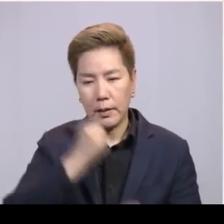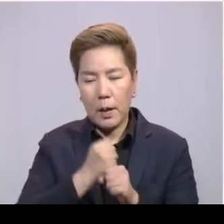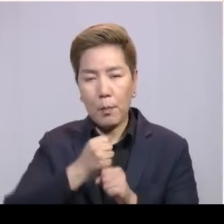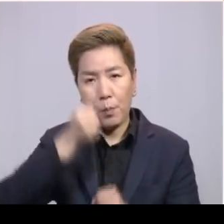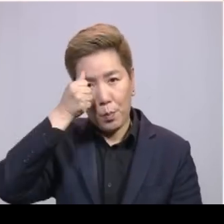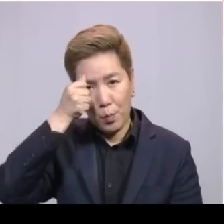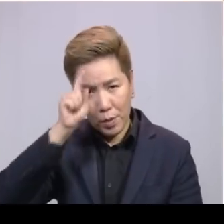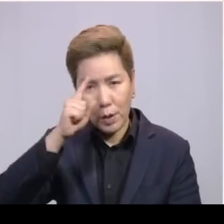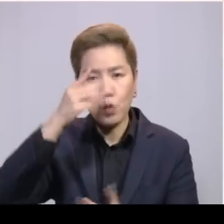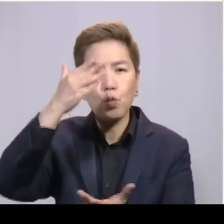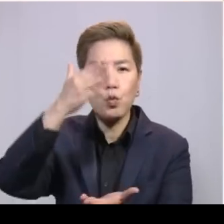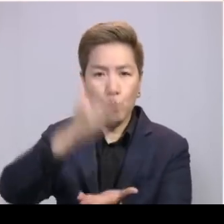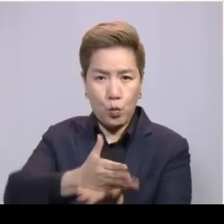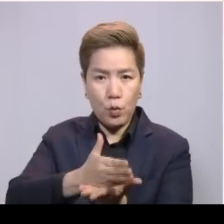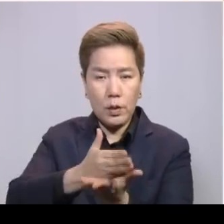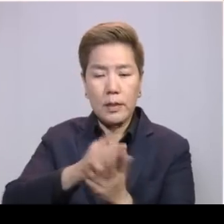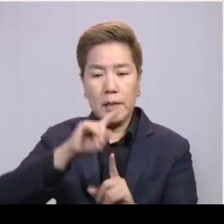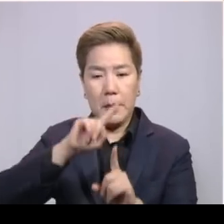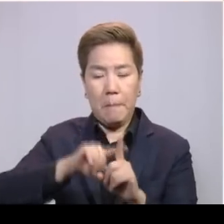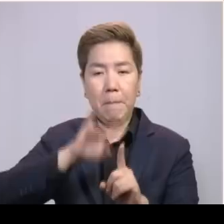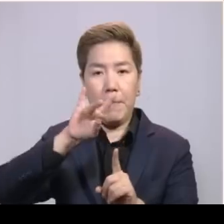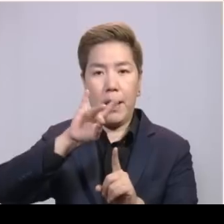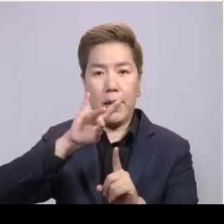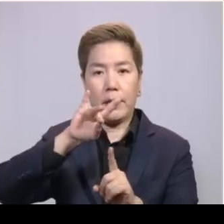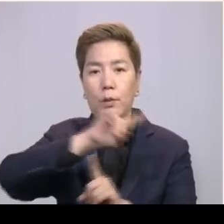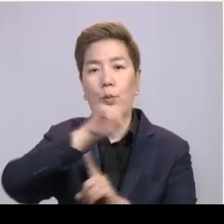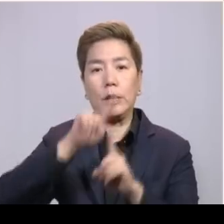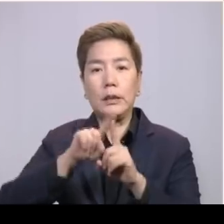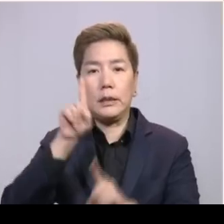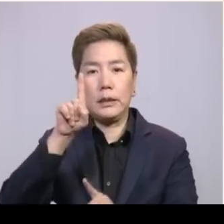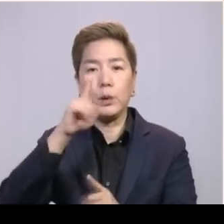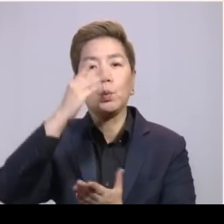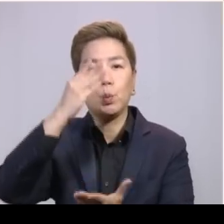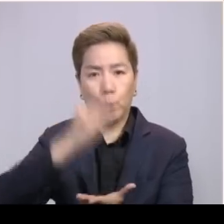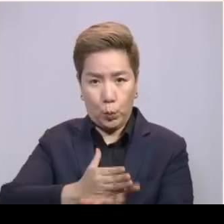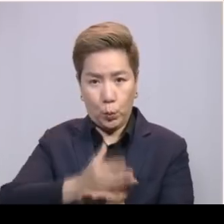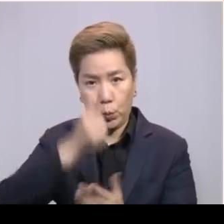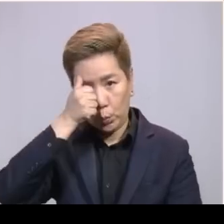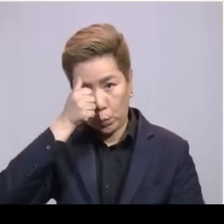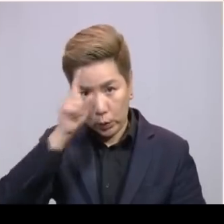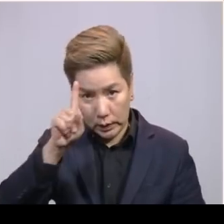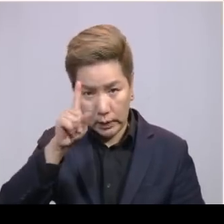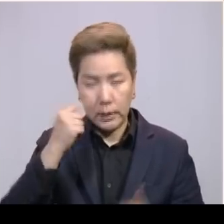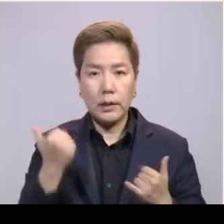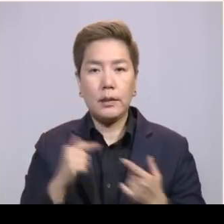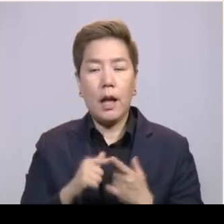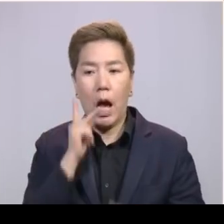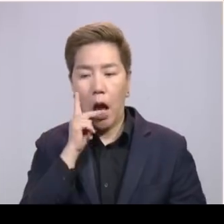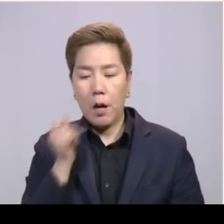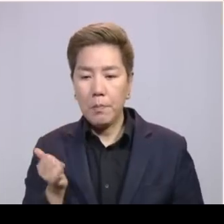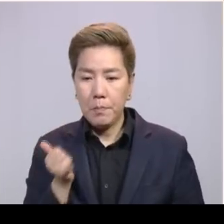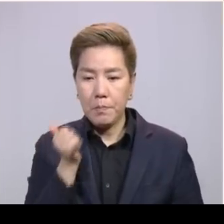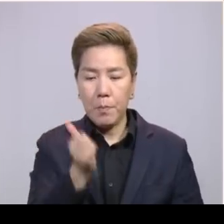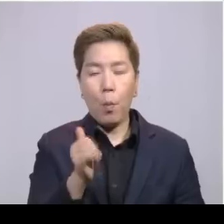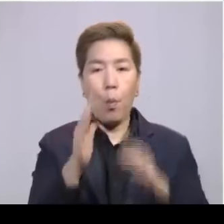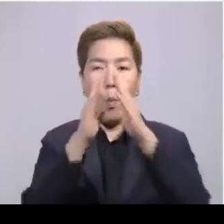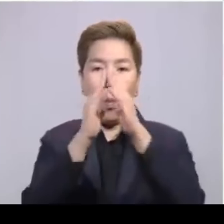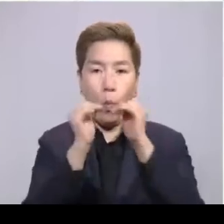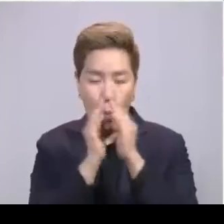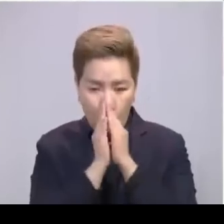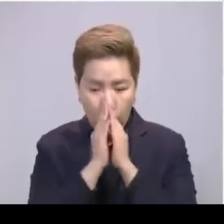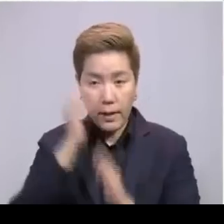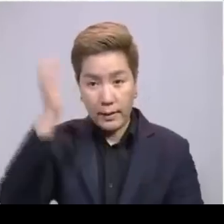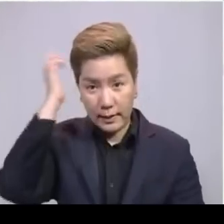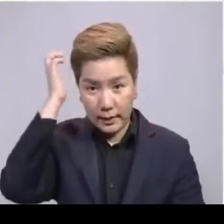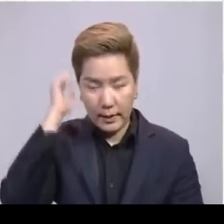ภารกิจ 1วันวงเล็บ 1สิงหาคมขออภัยทุกท่านครับนักข่าวก็เลยลงพื้นที่ไปยังวัดพระพุทธฉายครับ